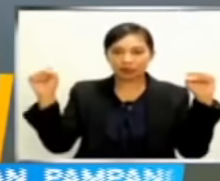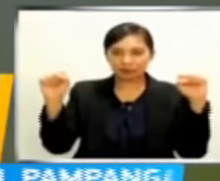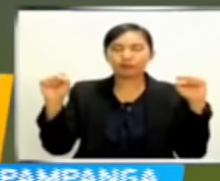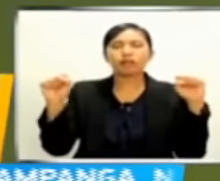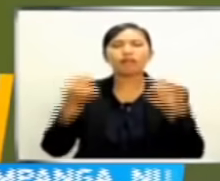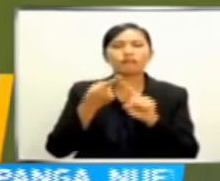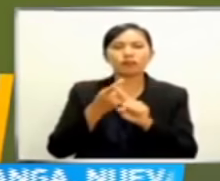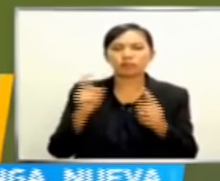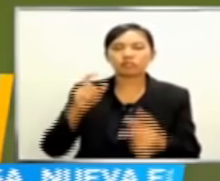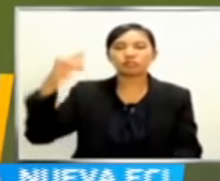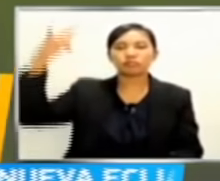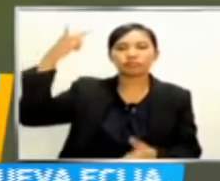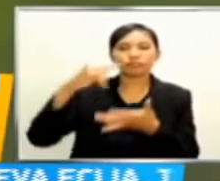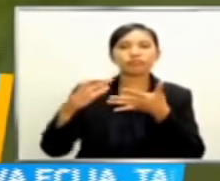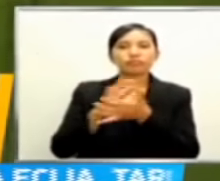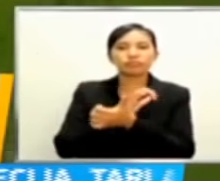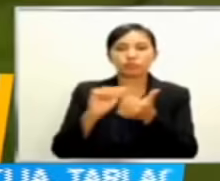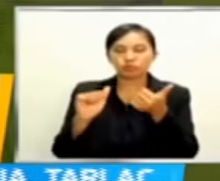nitong linggo.